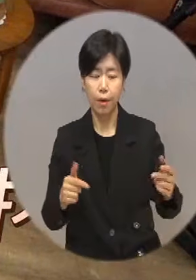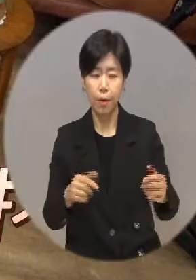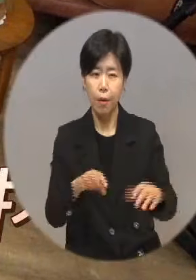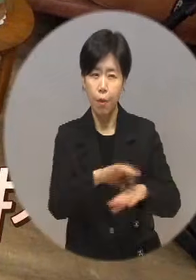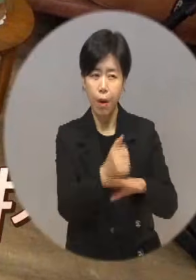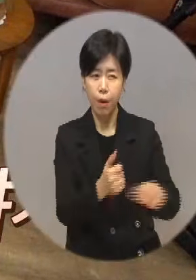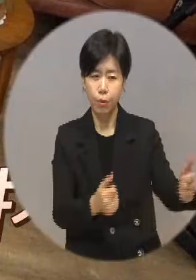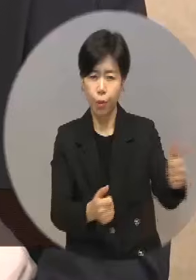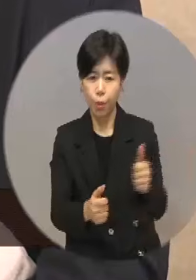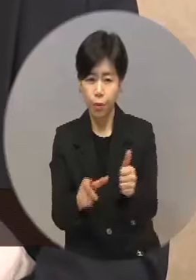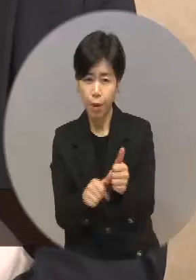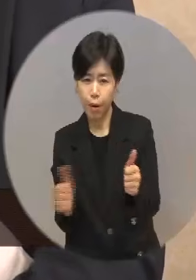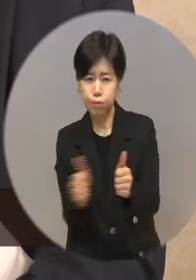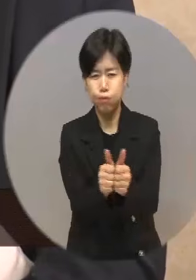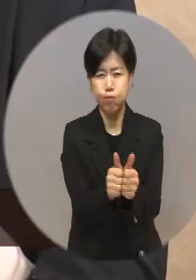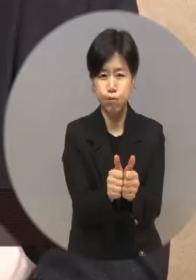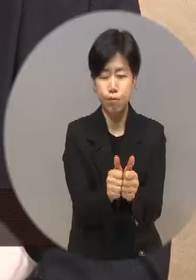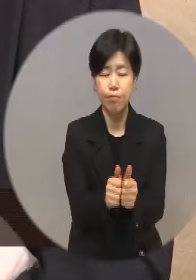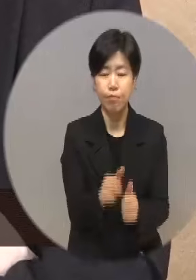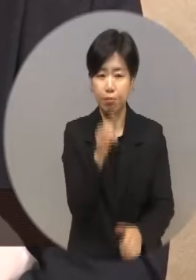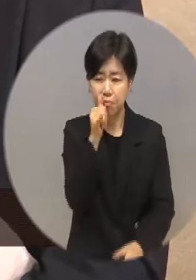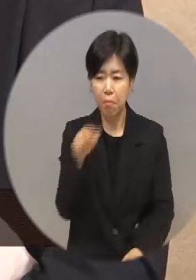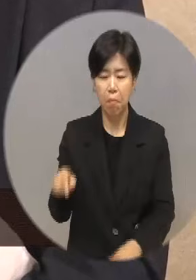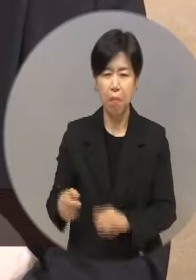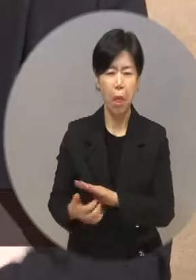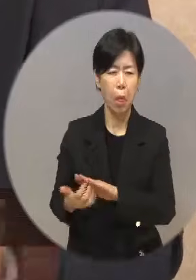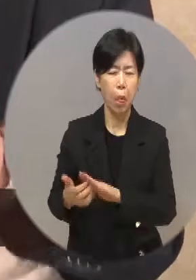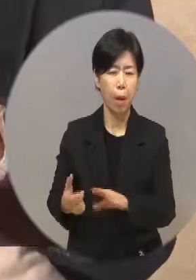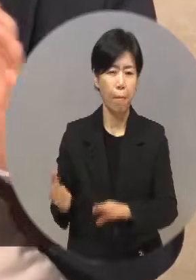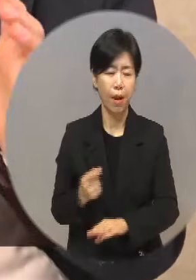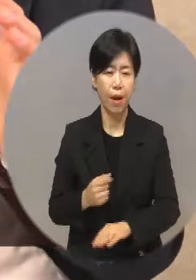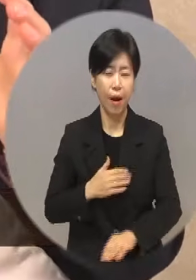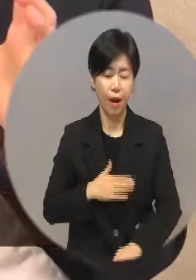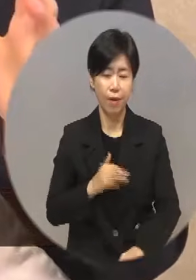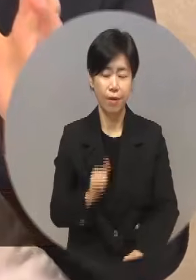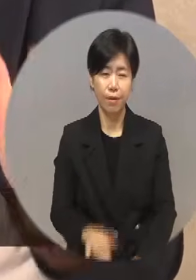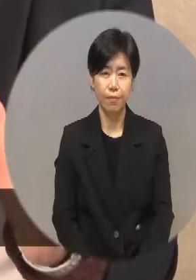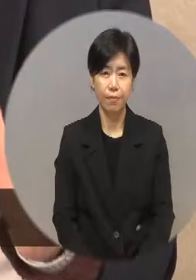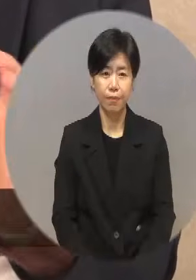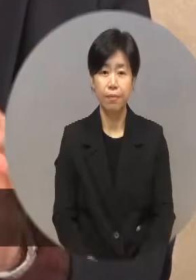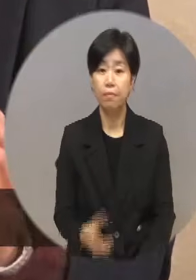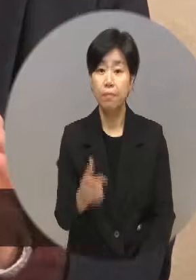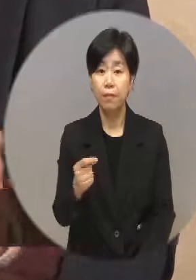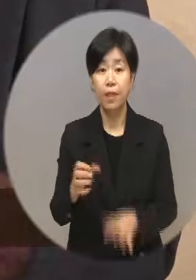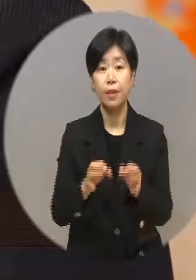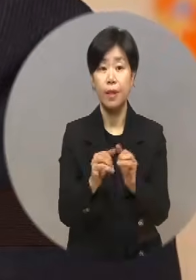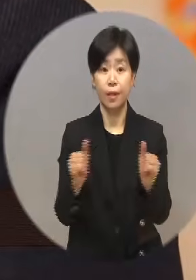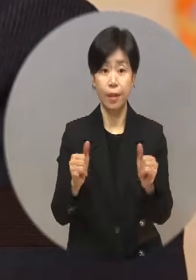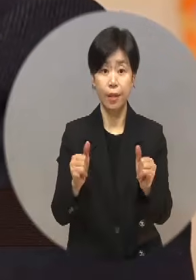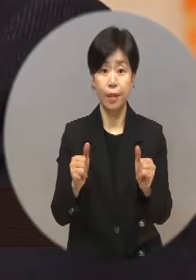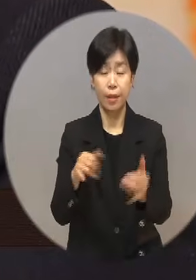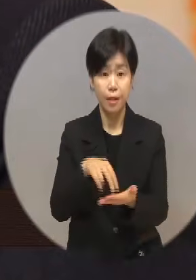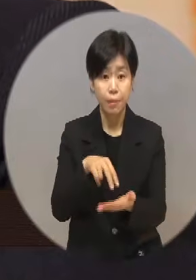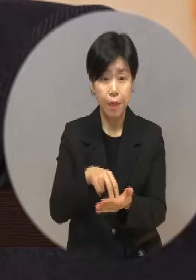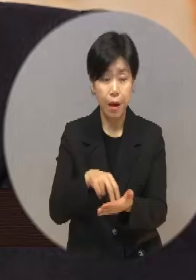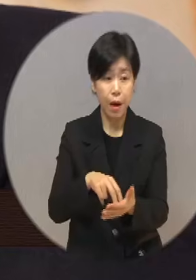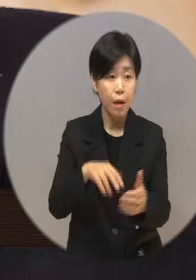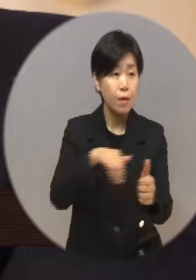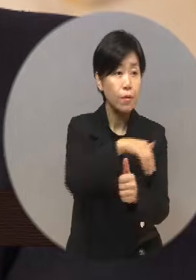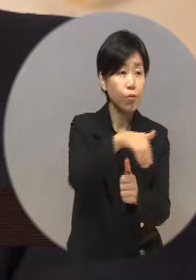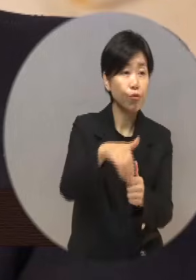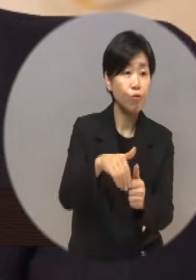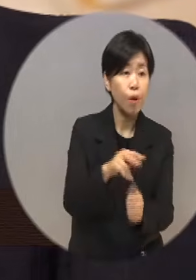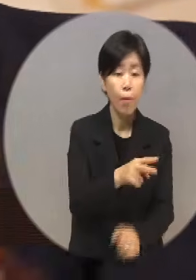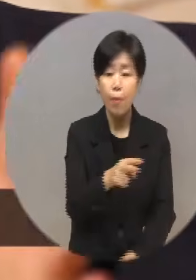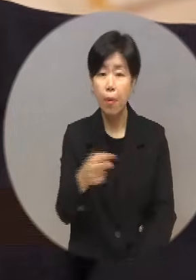셈이 빨랐던 거죠. 이 상인이라는 사람들은 가장 현세 파악을 잘할 수밖에 없고 그리고 고려가